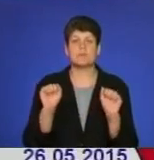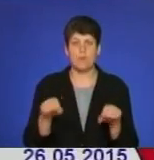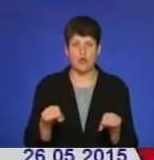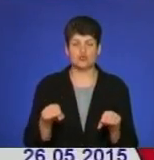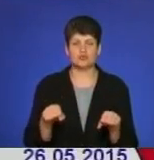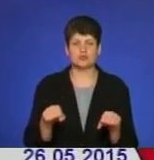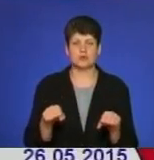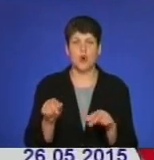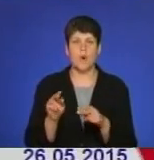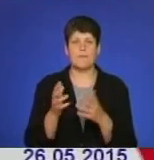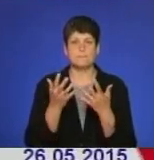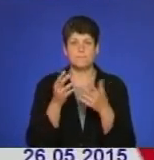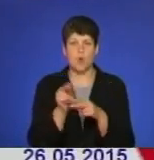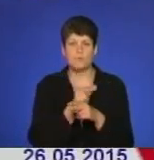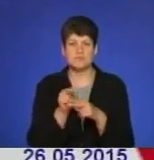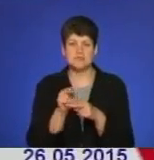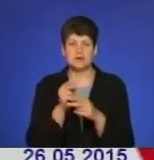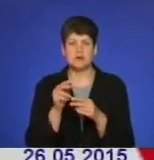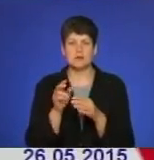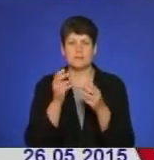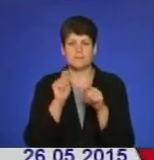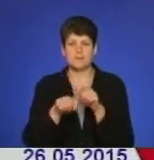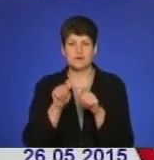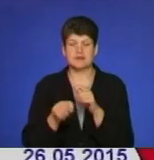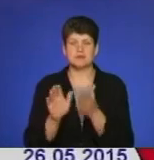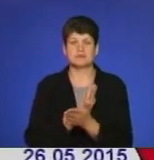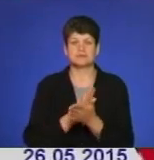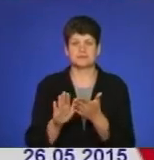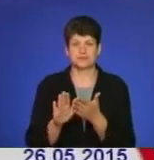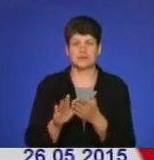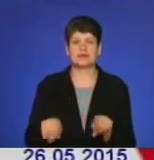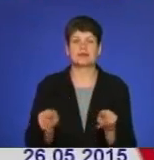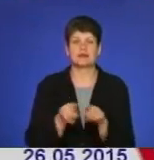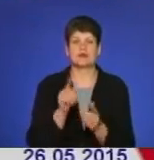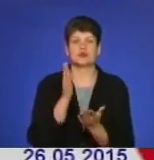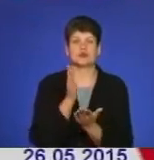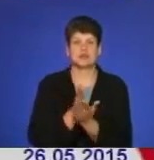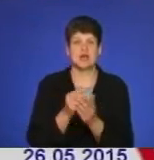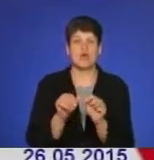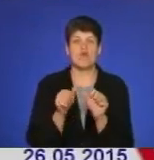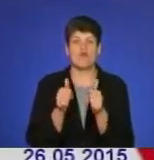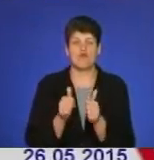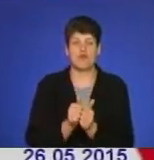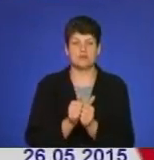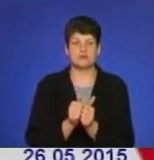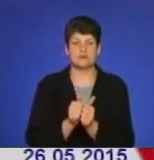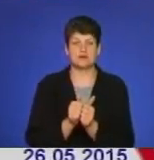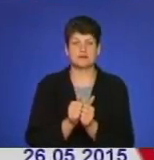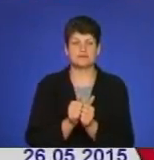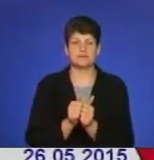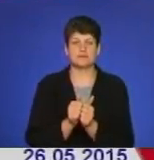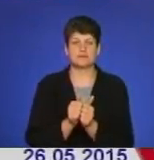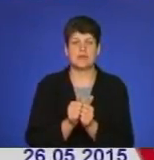дітей зможуть обстежувати безкоштовно, на безкоштовній основі. Також вже є оформлений, тобто вже